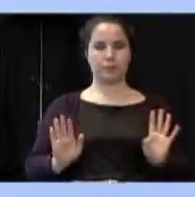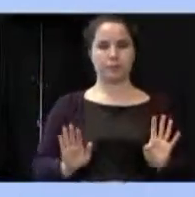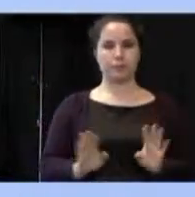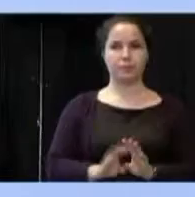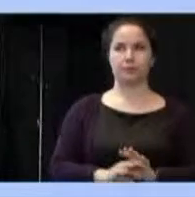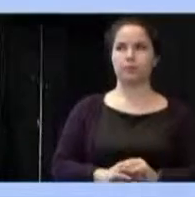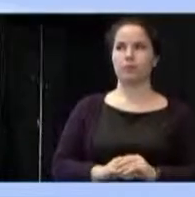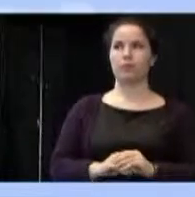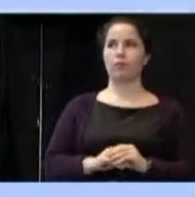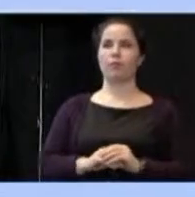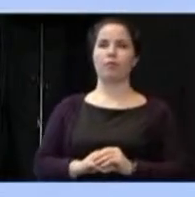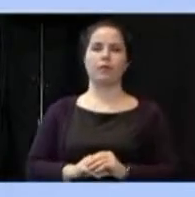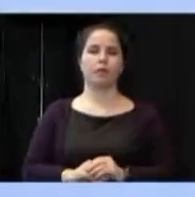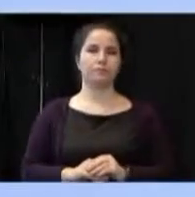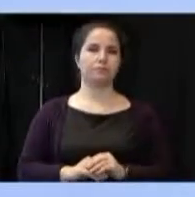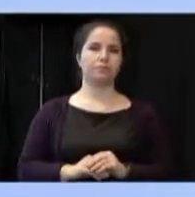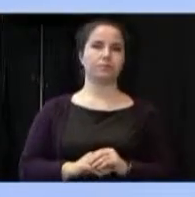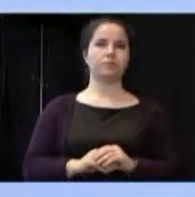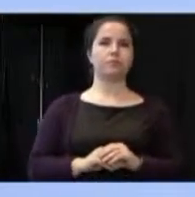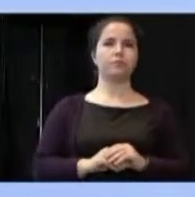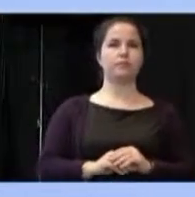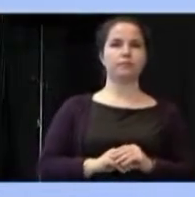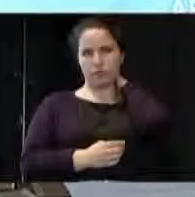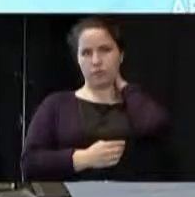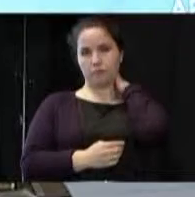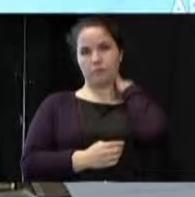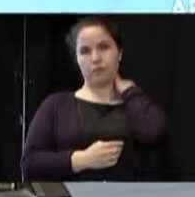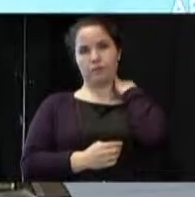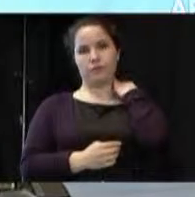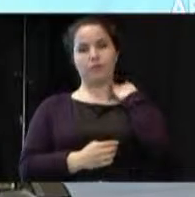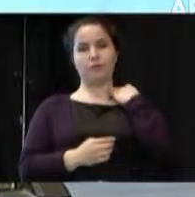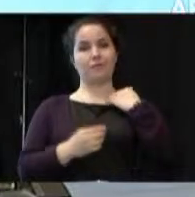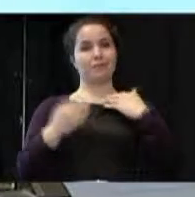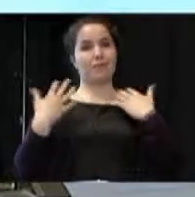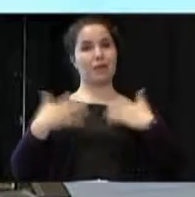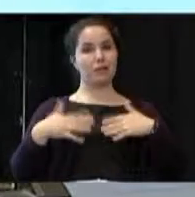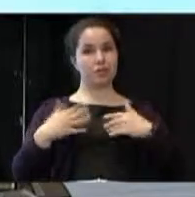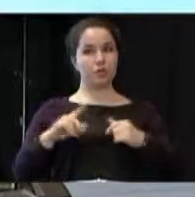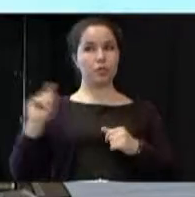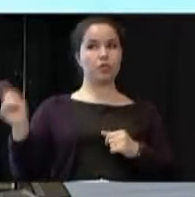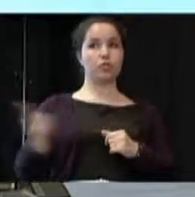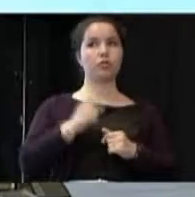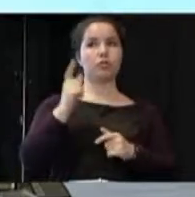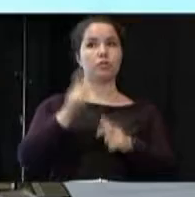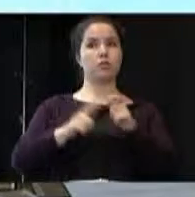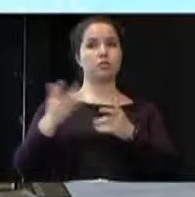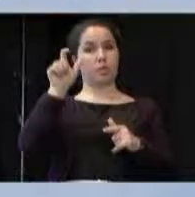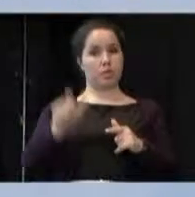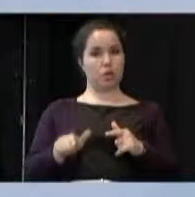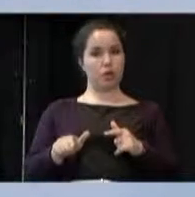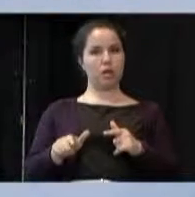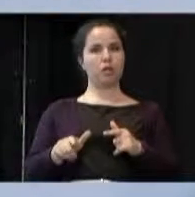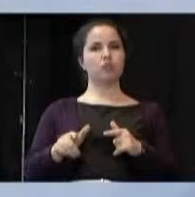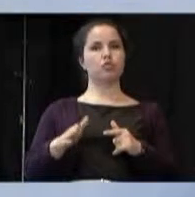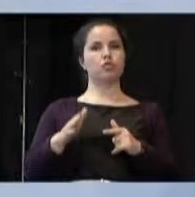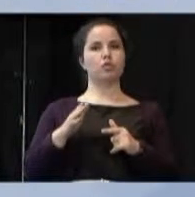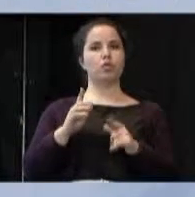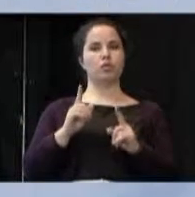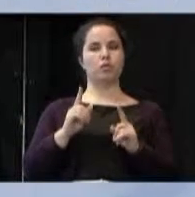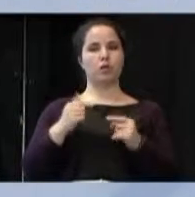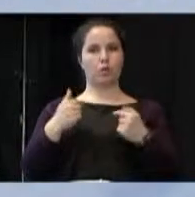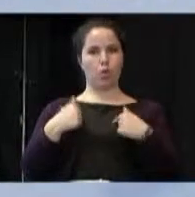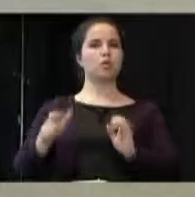për një subvencion për mbjelljen e lule dielli. Në qendër të këtij operacioni është eliminimi disa prej lejeve dhe licencave të panevojshme